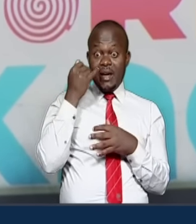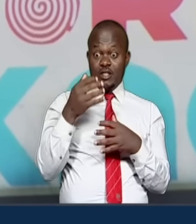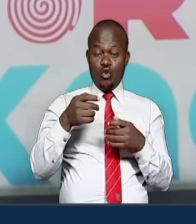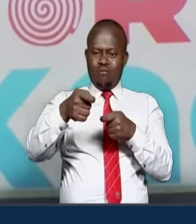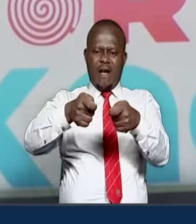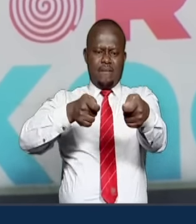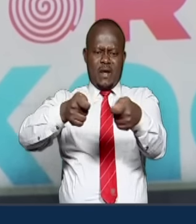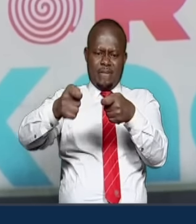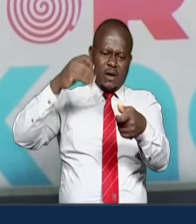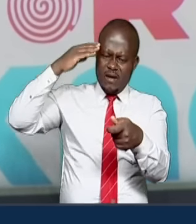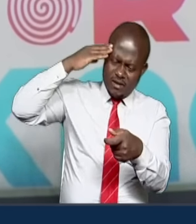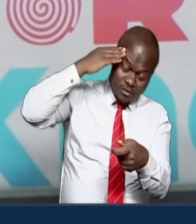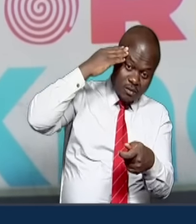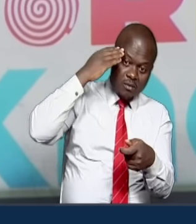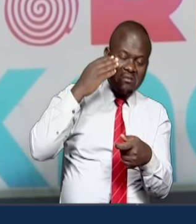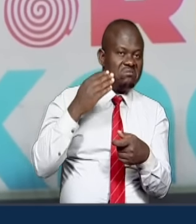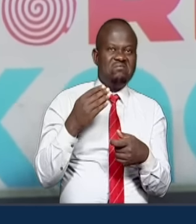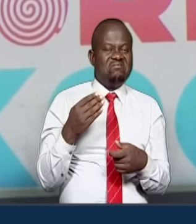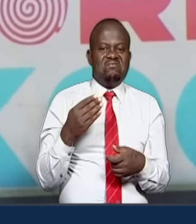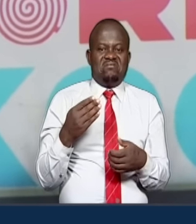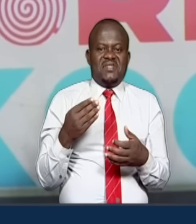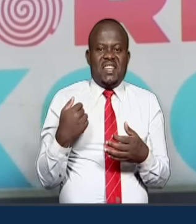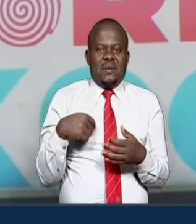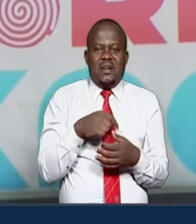Nibari cyo gitugu ntabwo nabyicuza gye